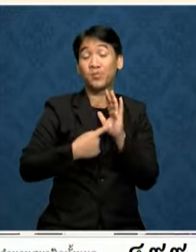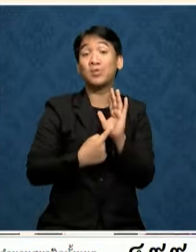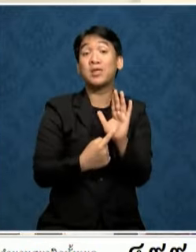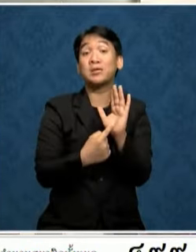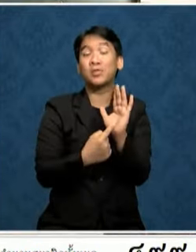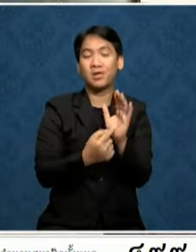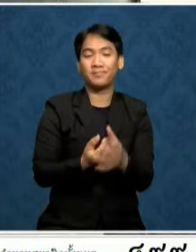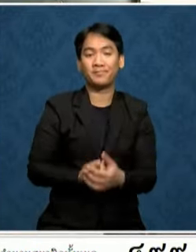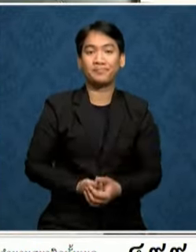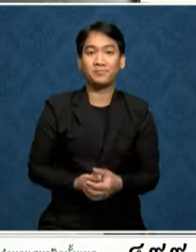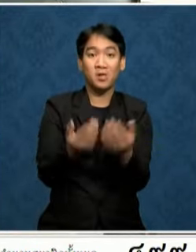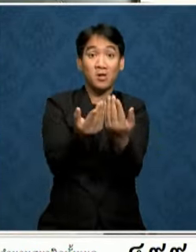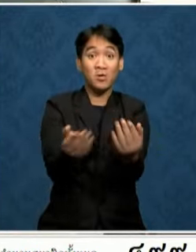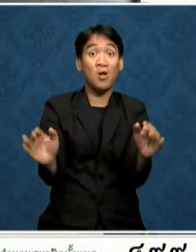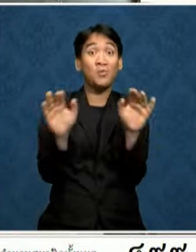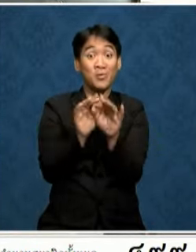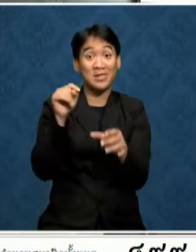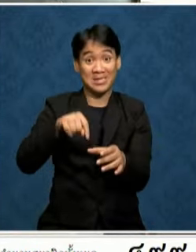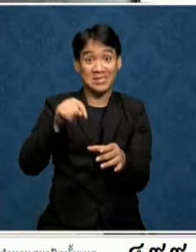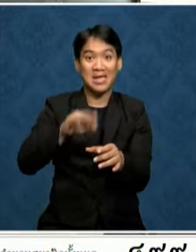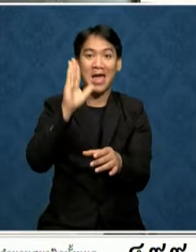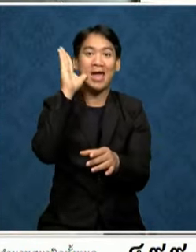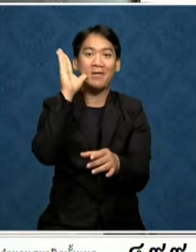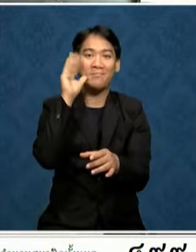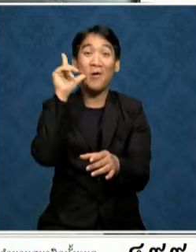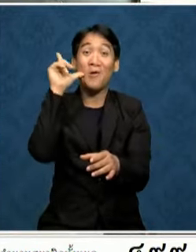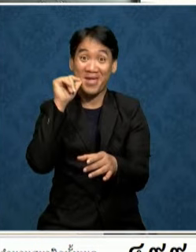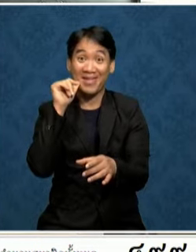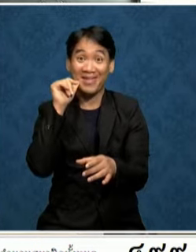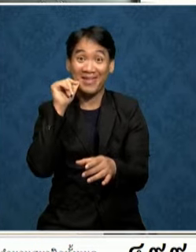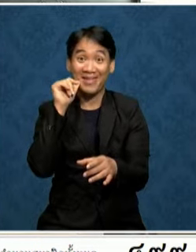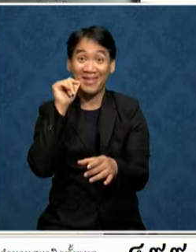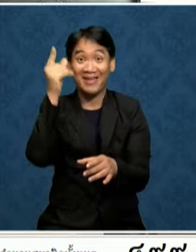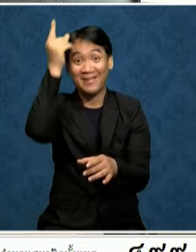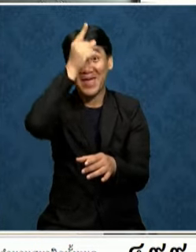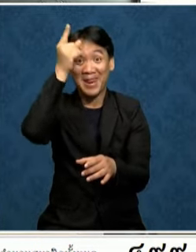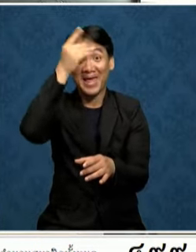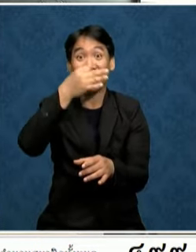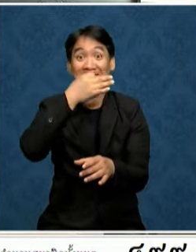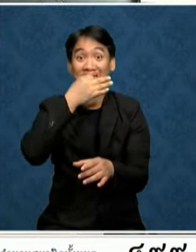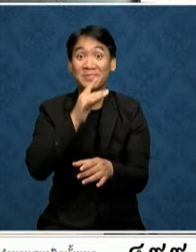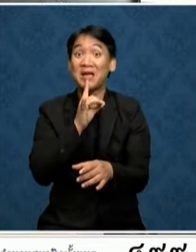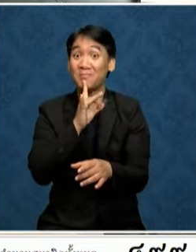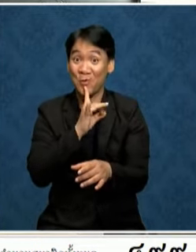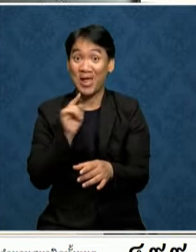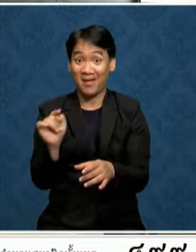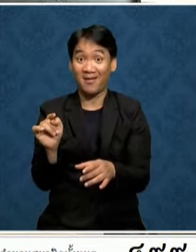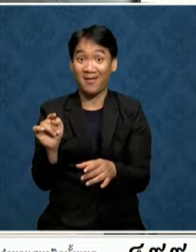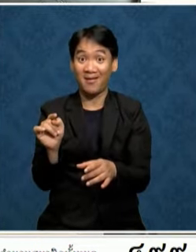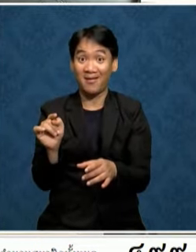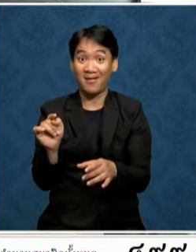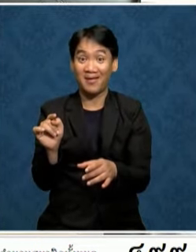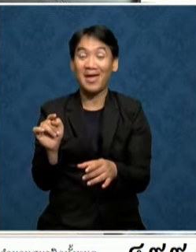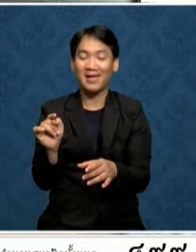ว่าครอบครัวนึงพ่อกับแม่เป็นอลาหนังโปนะครับ